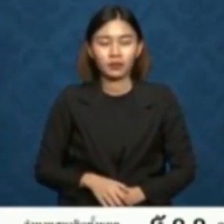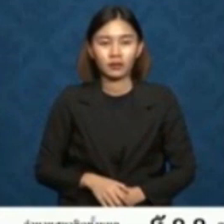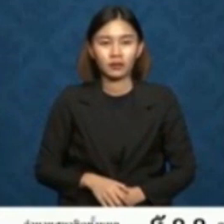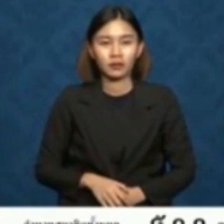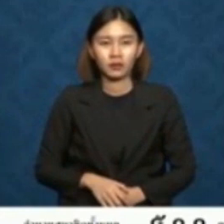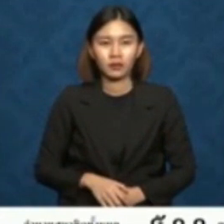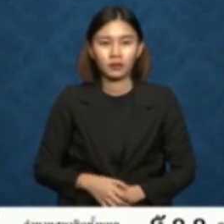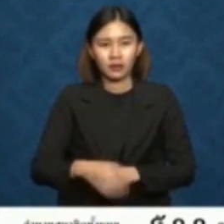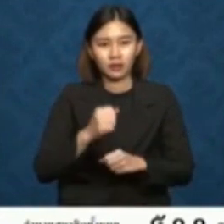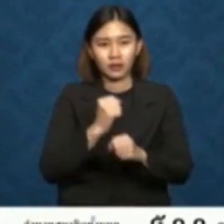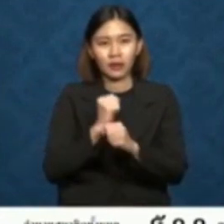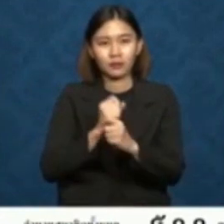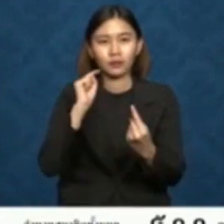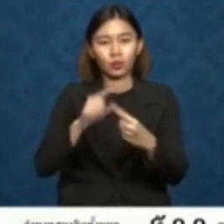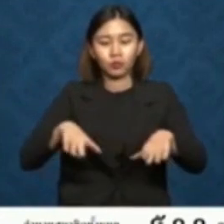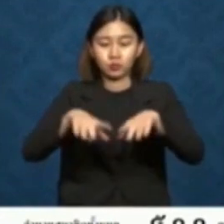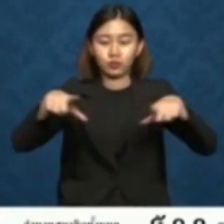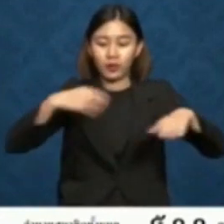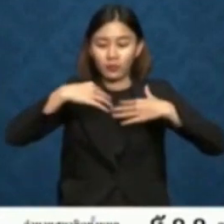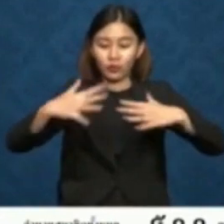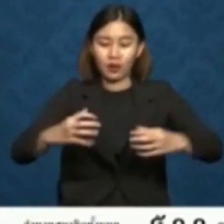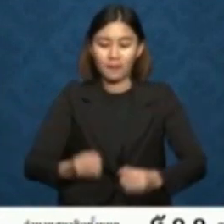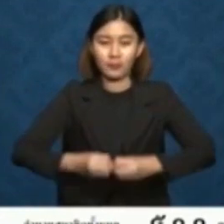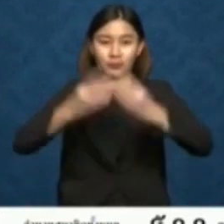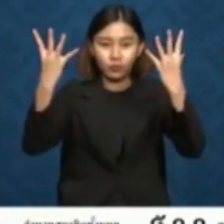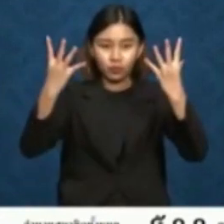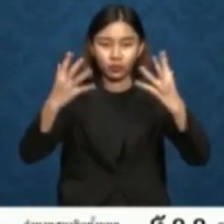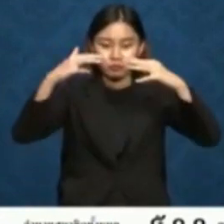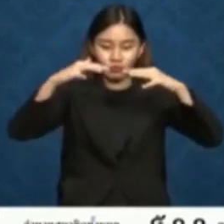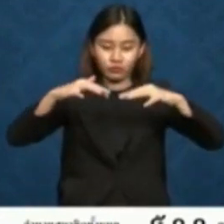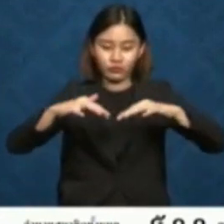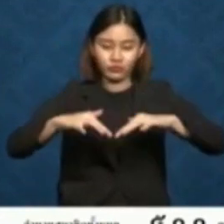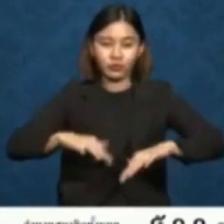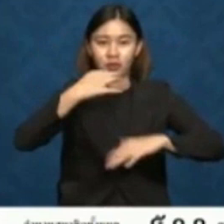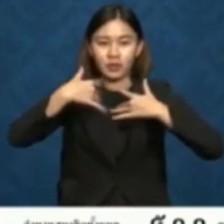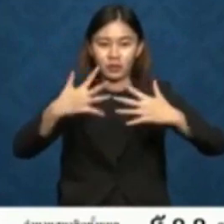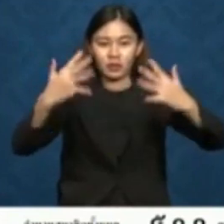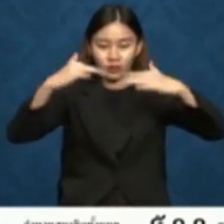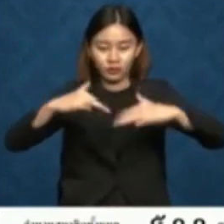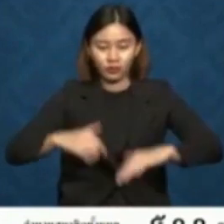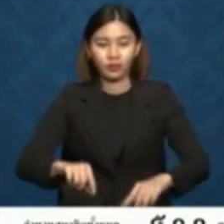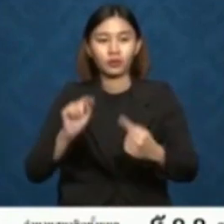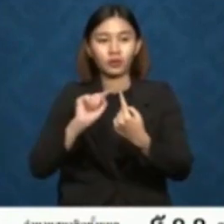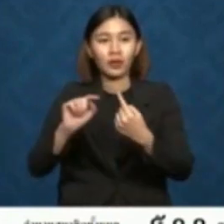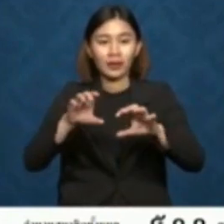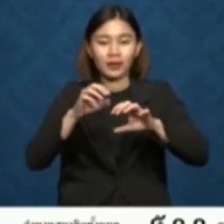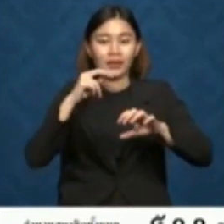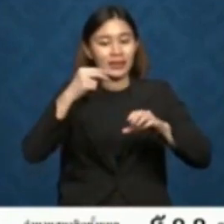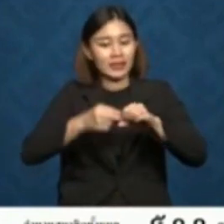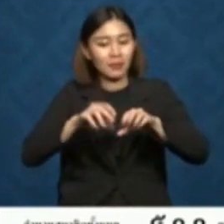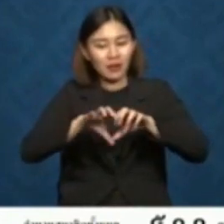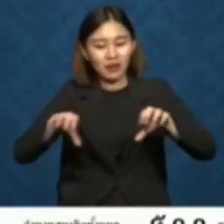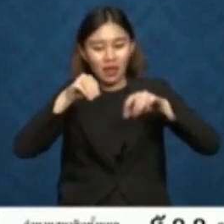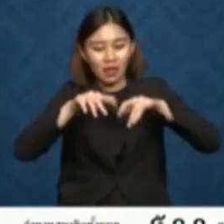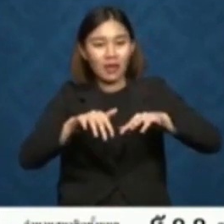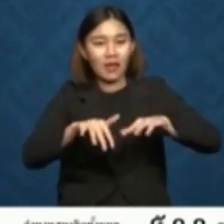ในซึ่งปฏิบัติการอยู่ในอ่าวเม็กซิโกครับเกิดการระเบิดครับแล้วจมลงสู่ทะเลครับท่านประธานส่งผลให้การรั่ว